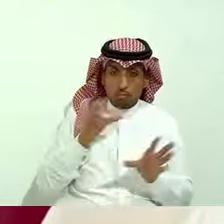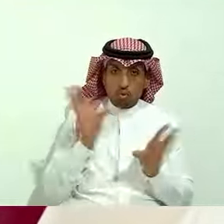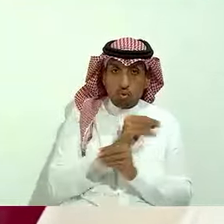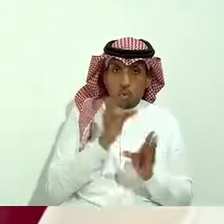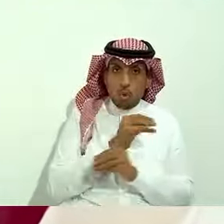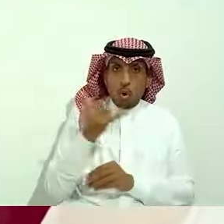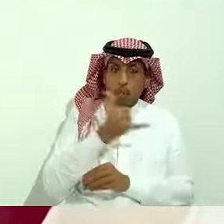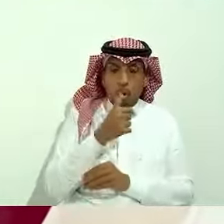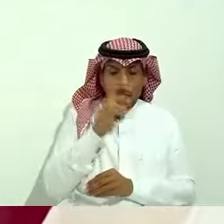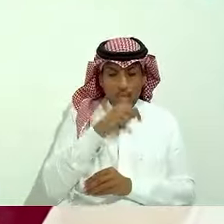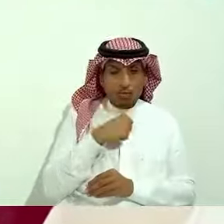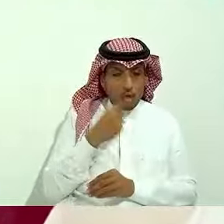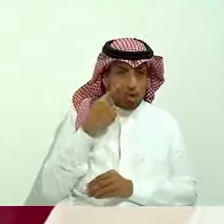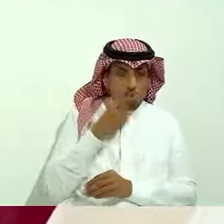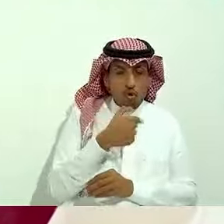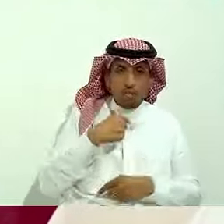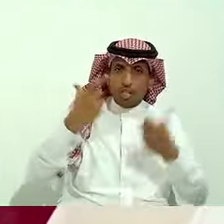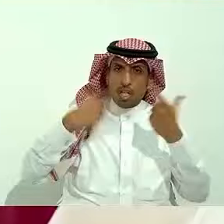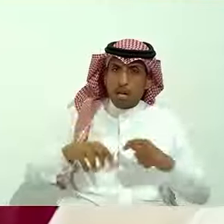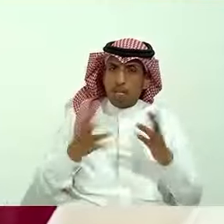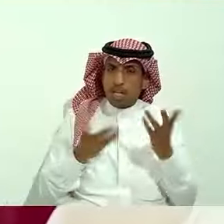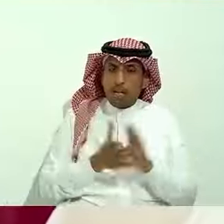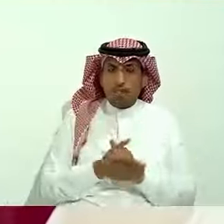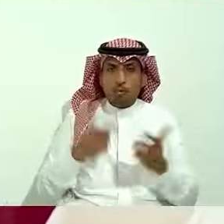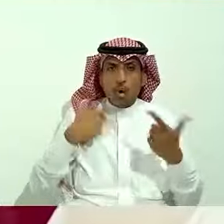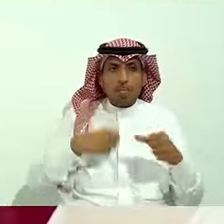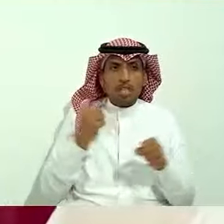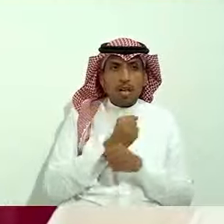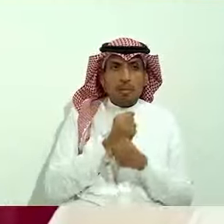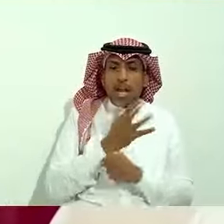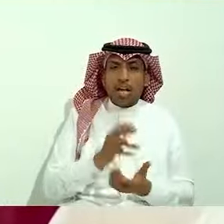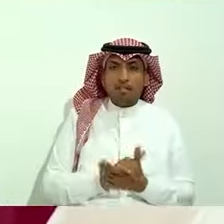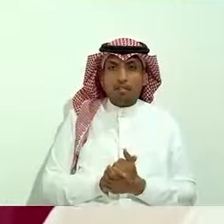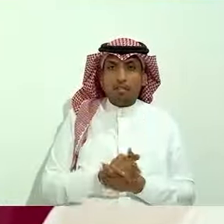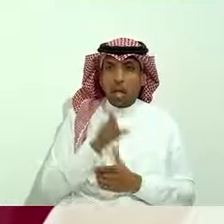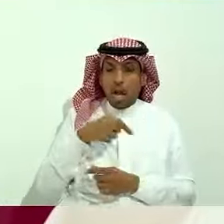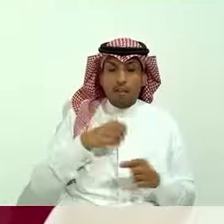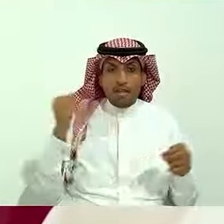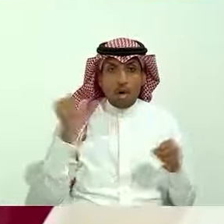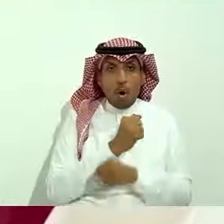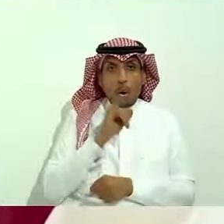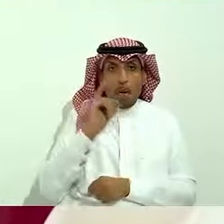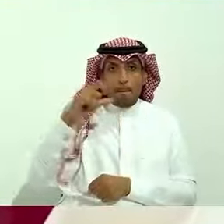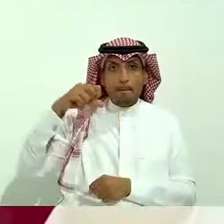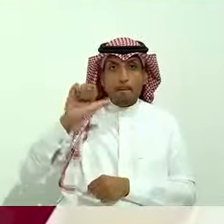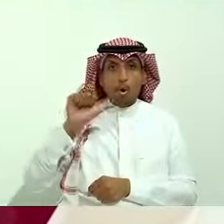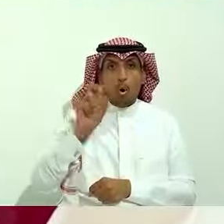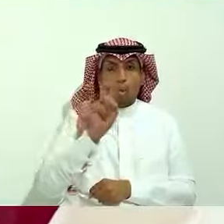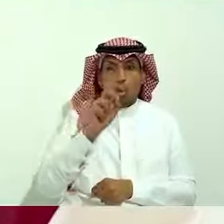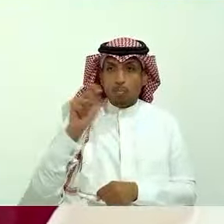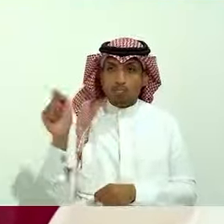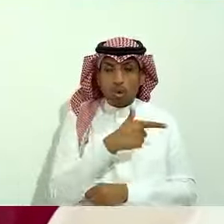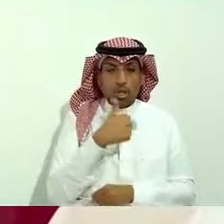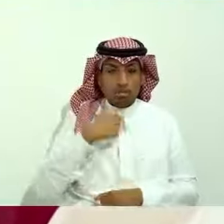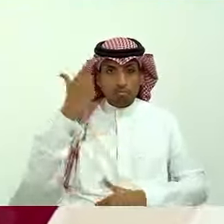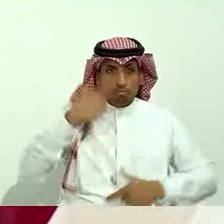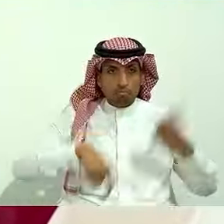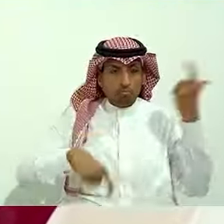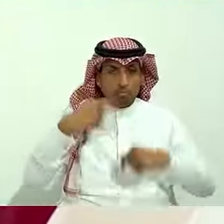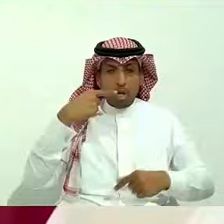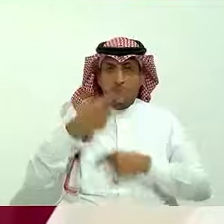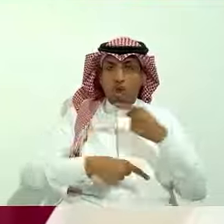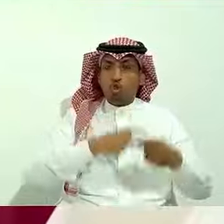إنه يشوف هوش قاعد يلبس واللي قاعد يلبس هوش يقول عنه. صار الحين في فاست فاشن، صار في الناس تلبس الموضة صارت كل